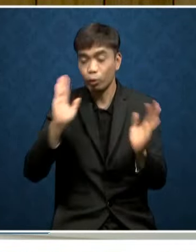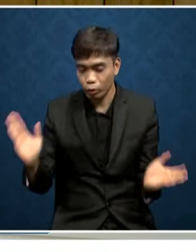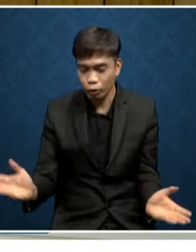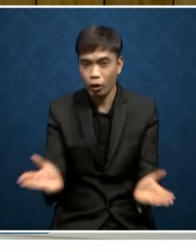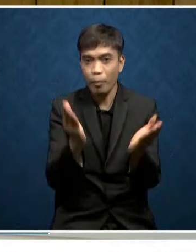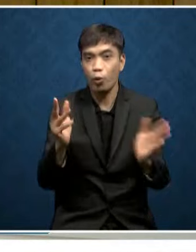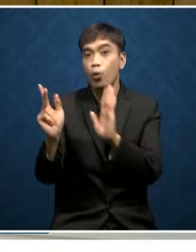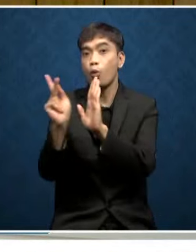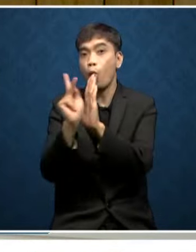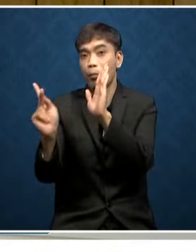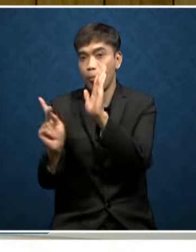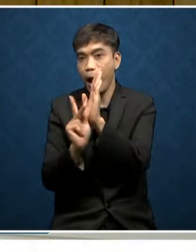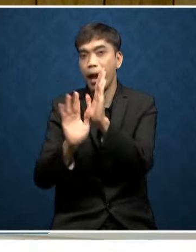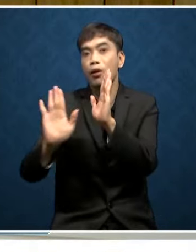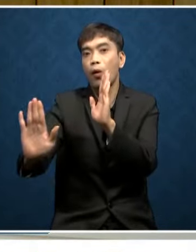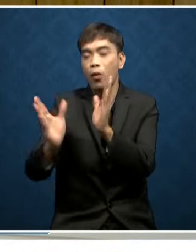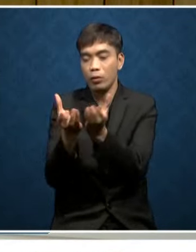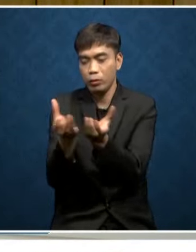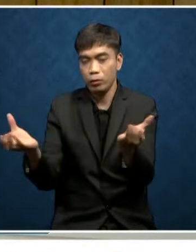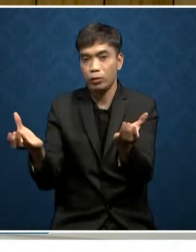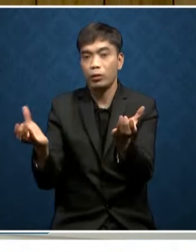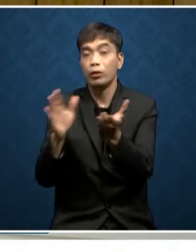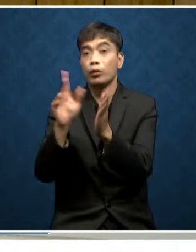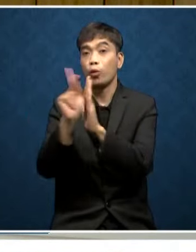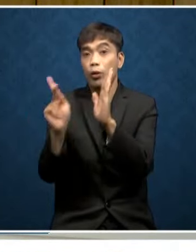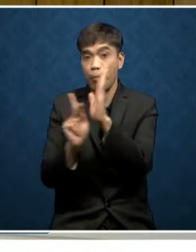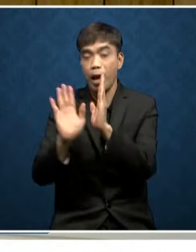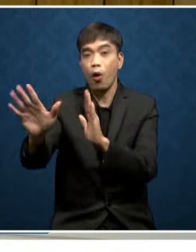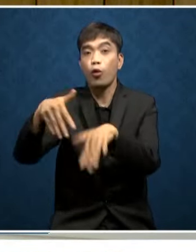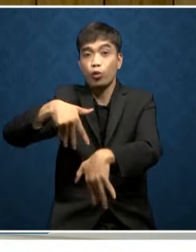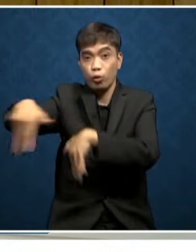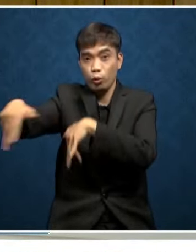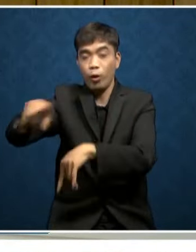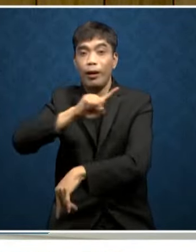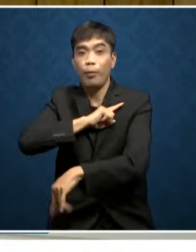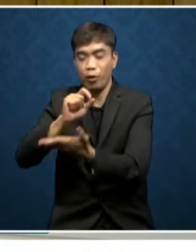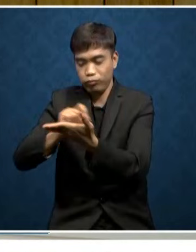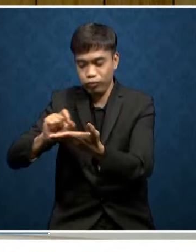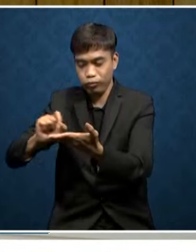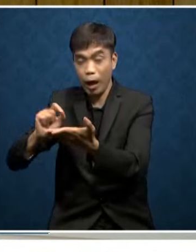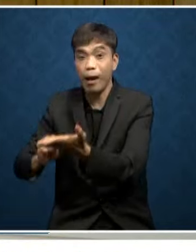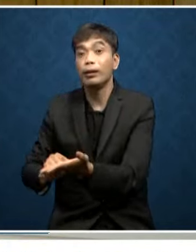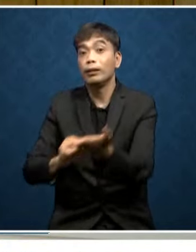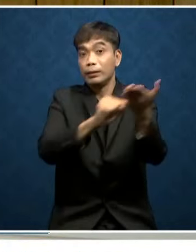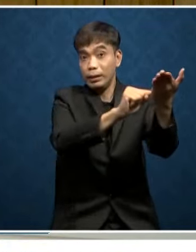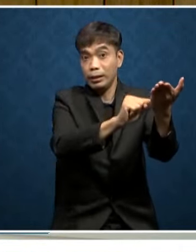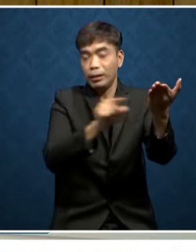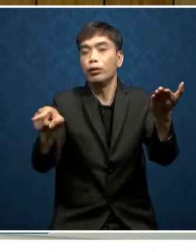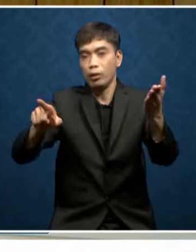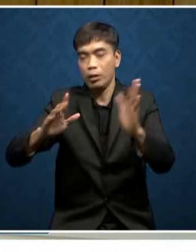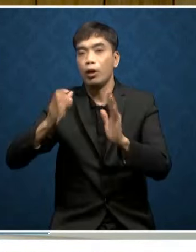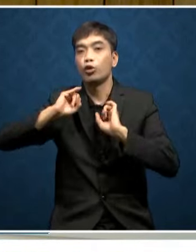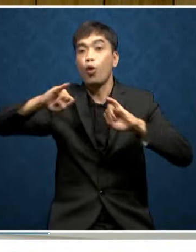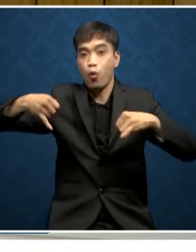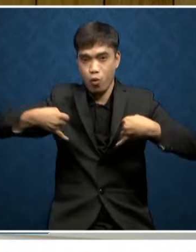นอร่างกฎหมายของประชาชนในฐานะเจ้าของอำนาจอธิปไตยรวมถึงการเคารพเสรีภาพใน